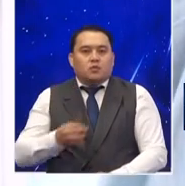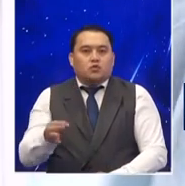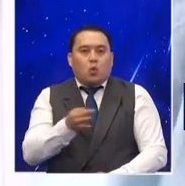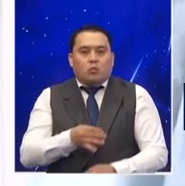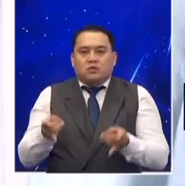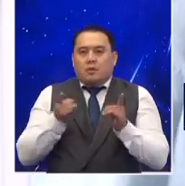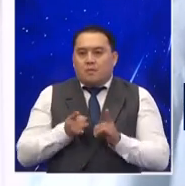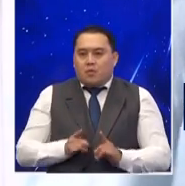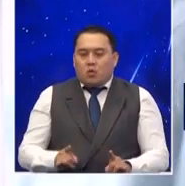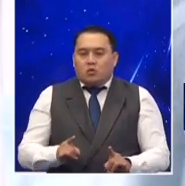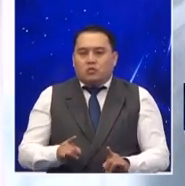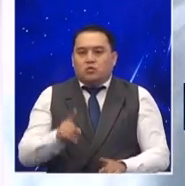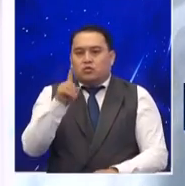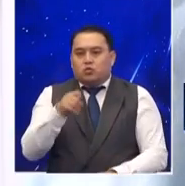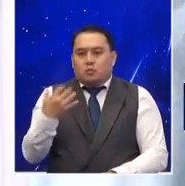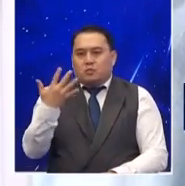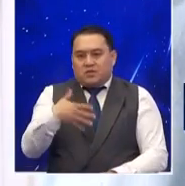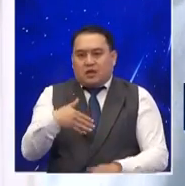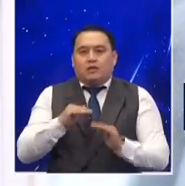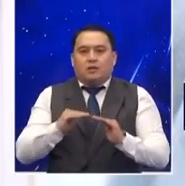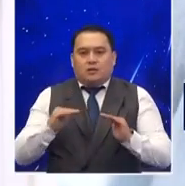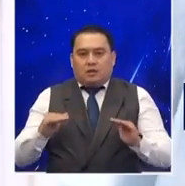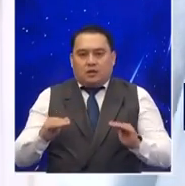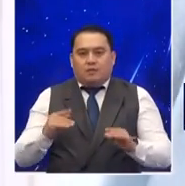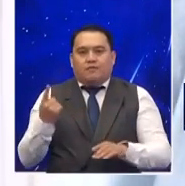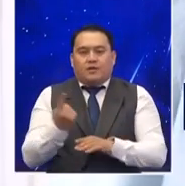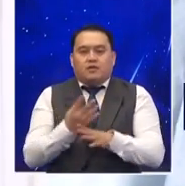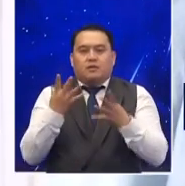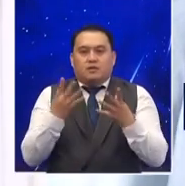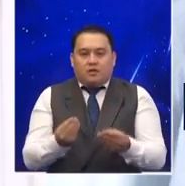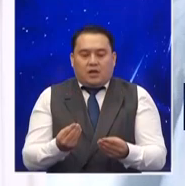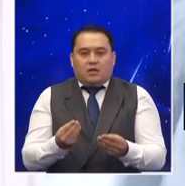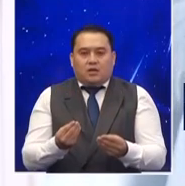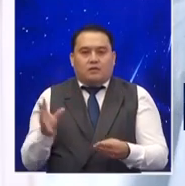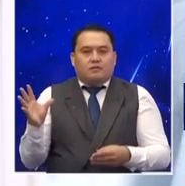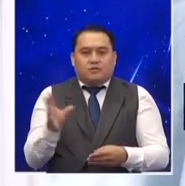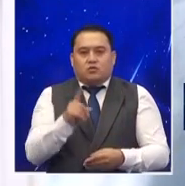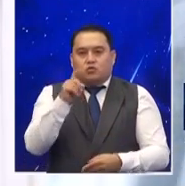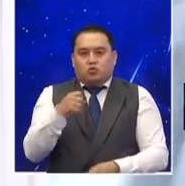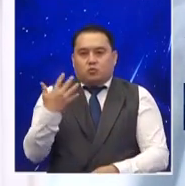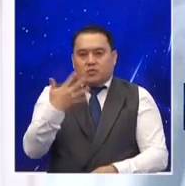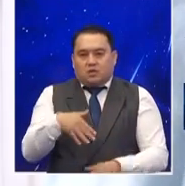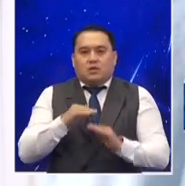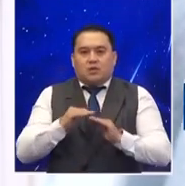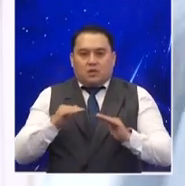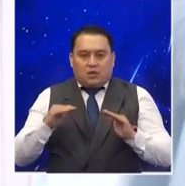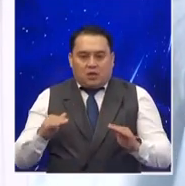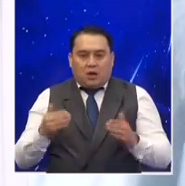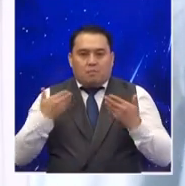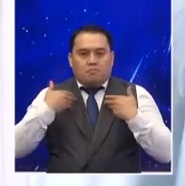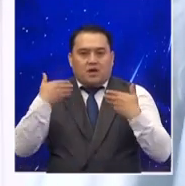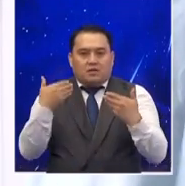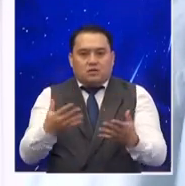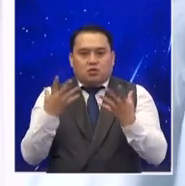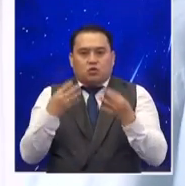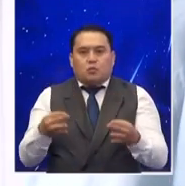свет появилось около 150 детей. И мы в один день, в этот день, всех 150 детей и матерей поздравляем